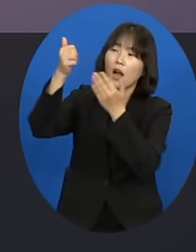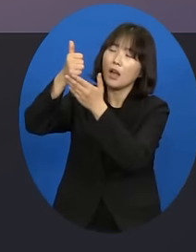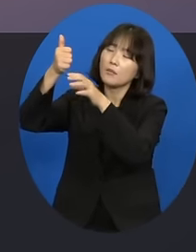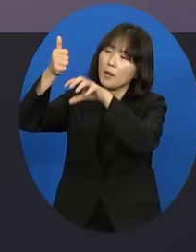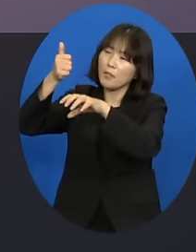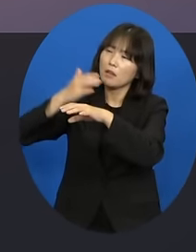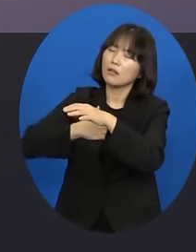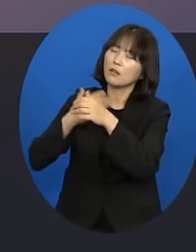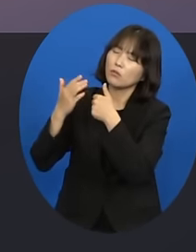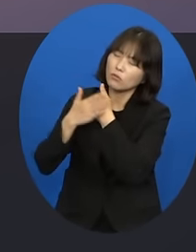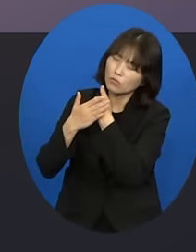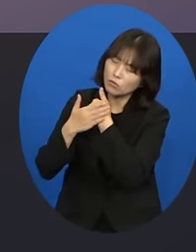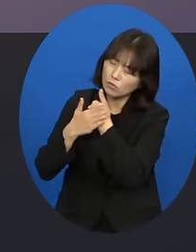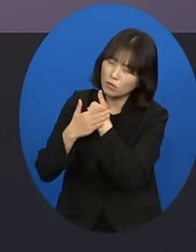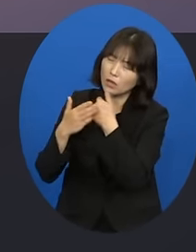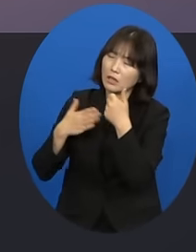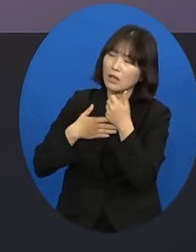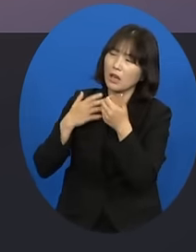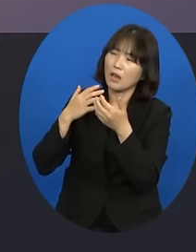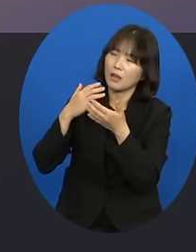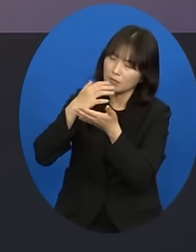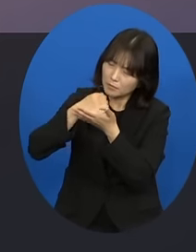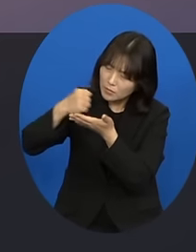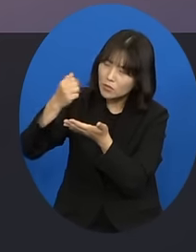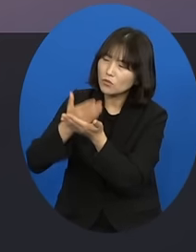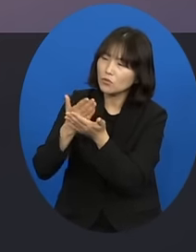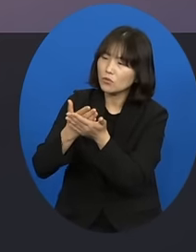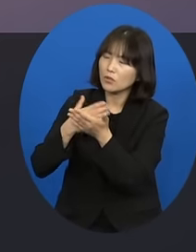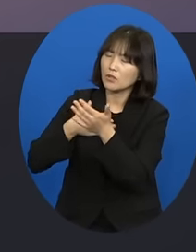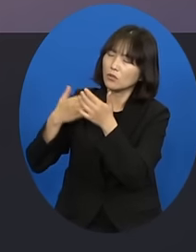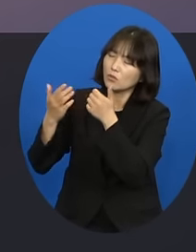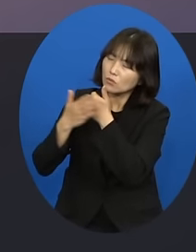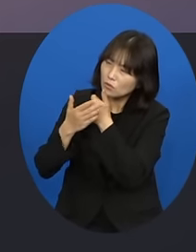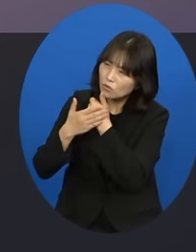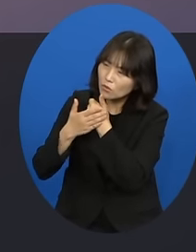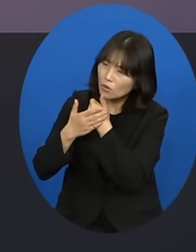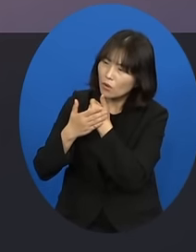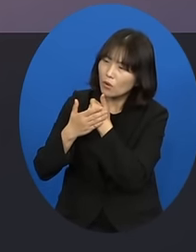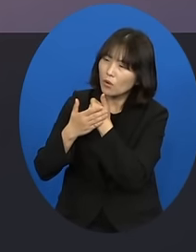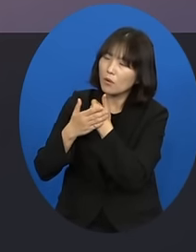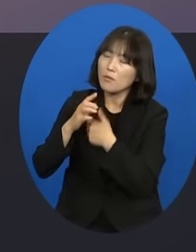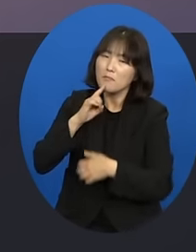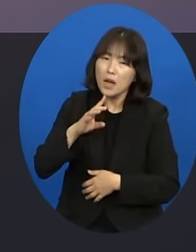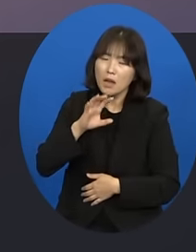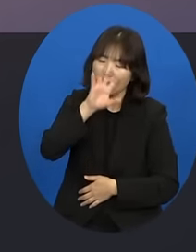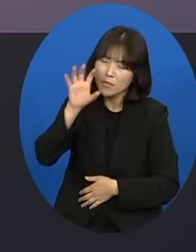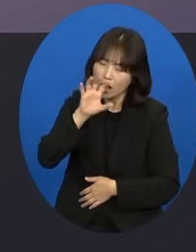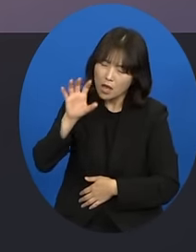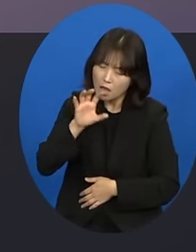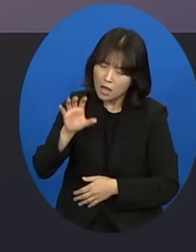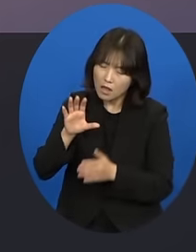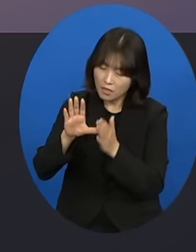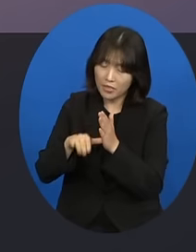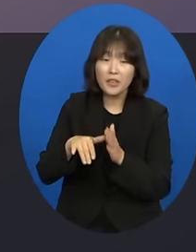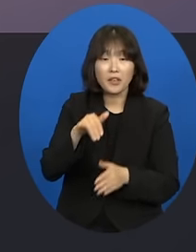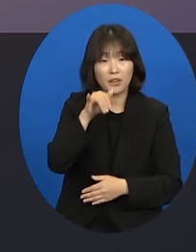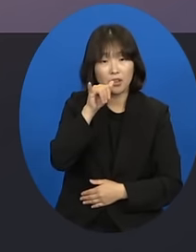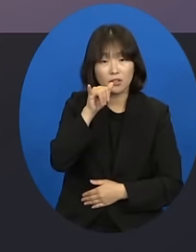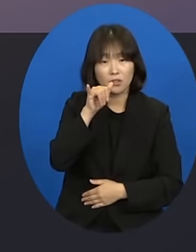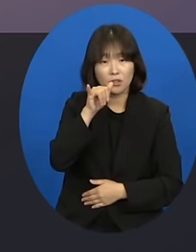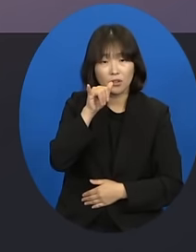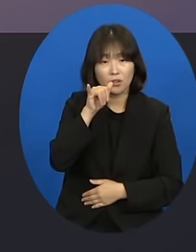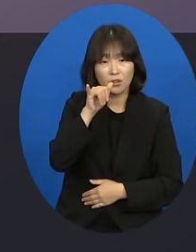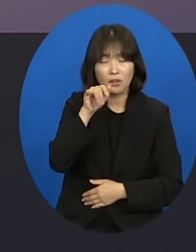주님 나를 좀 받아주십시오, 나의 도움이 되어주십시오, 그 말밖에 안 나올 때가 있거든요. 그 말을 반복하는